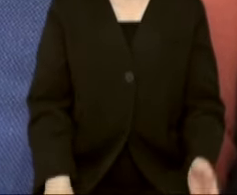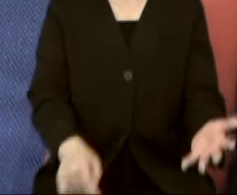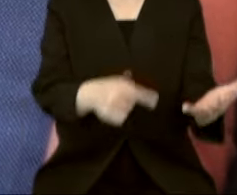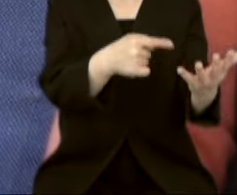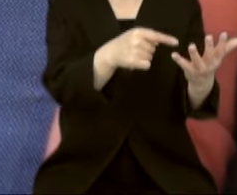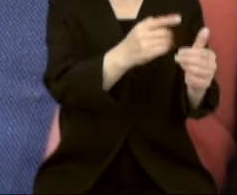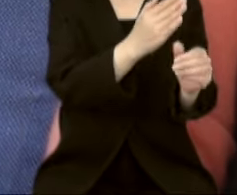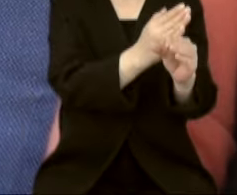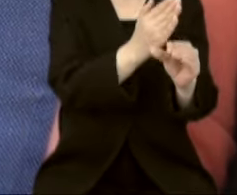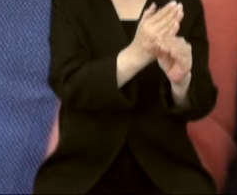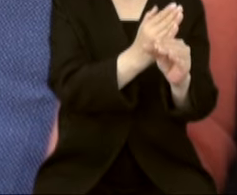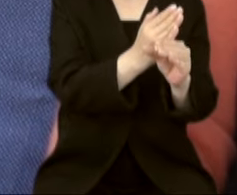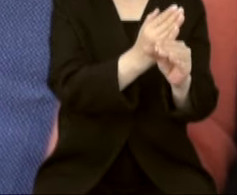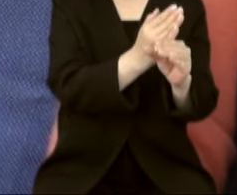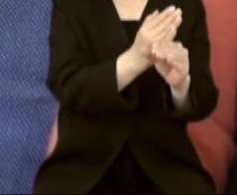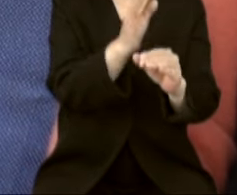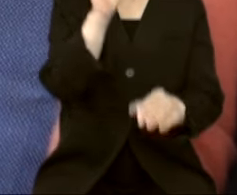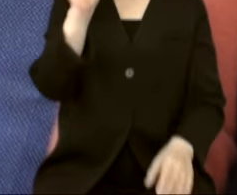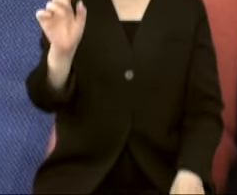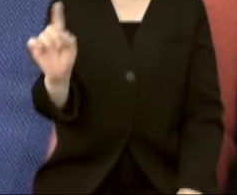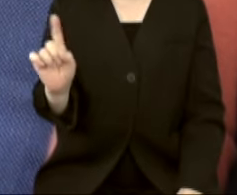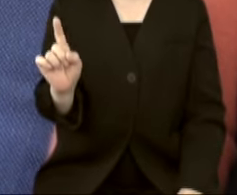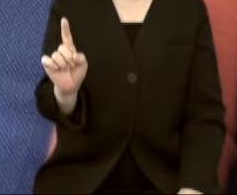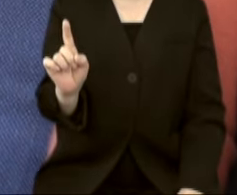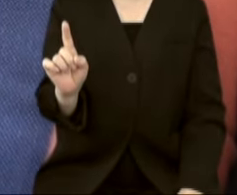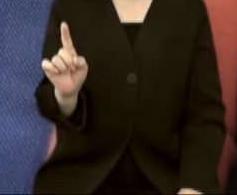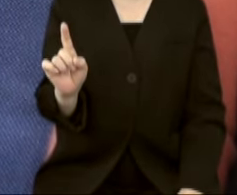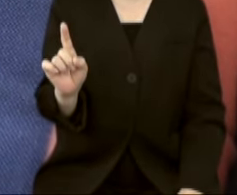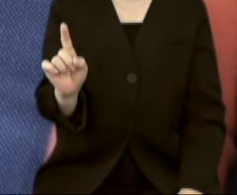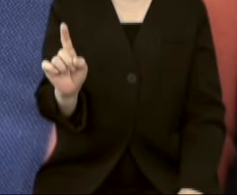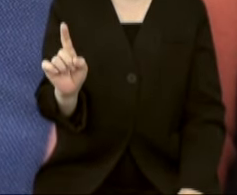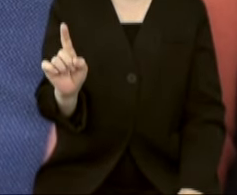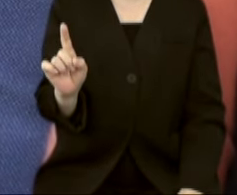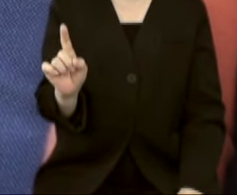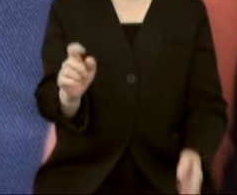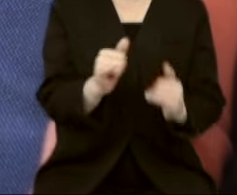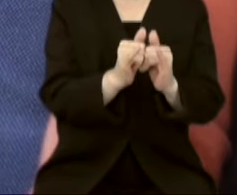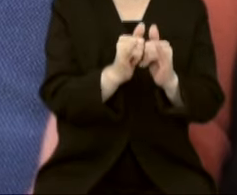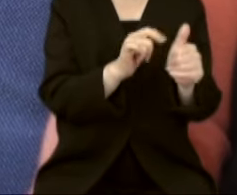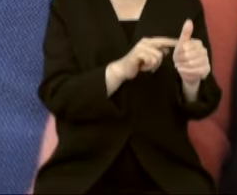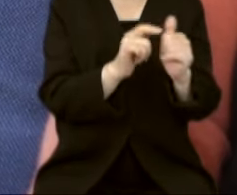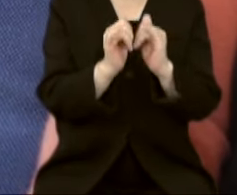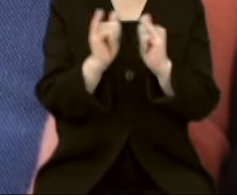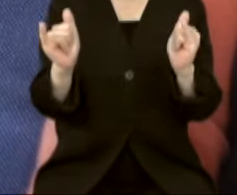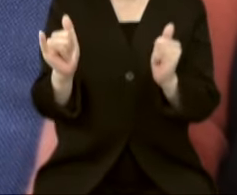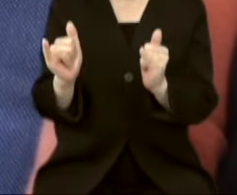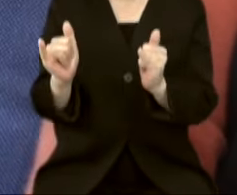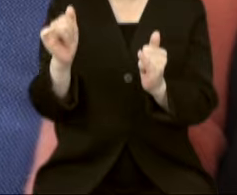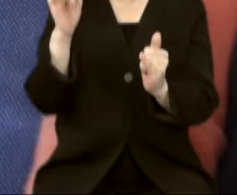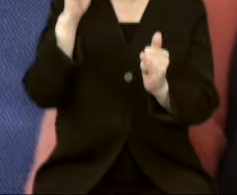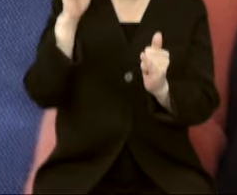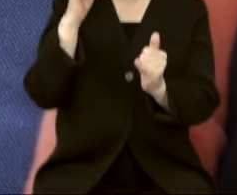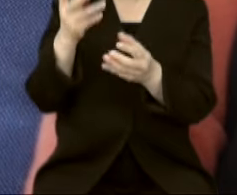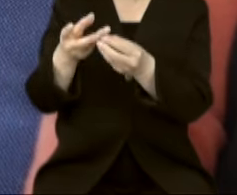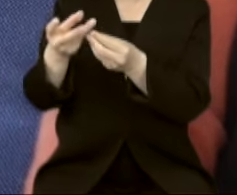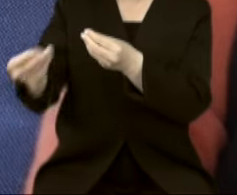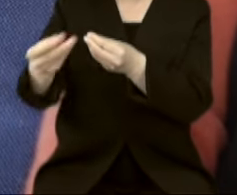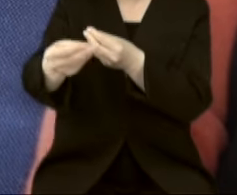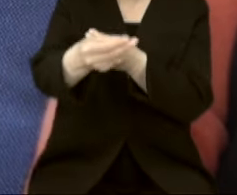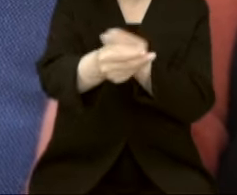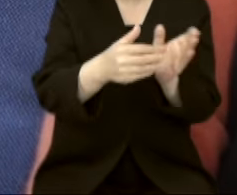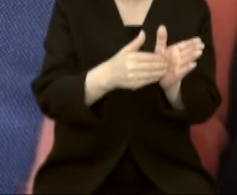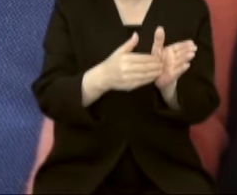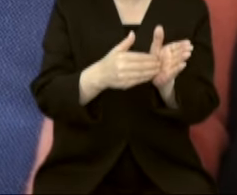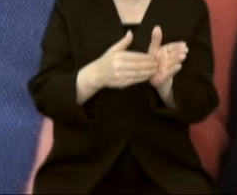있었었는데 네. 그래서 그때 보니까 그 친구가 와서 다 사람들한테 한 손편을 줬어요.